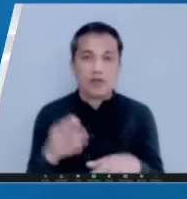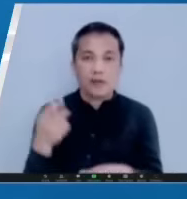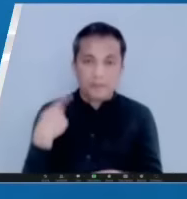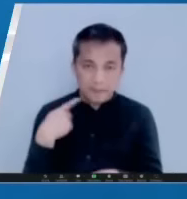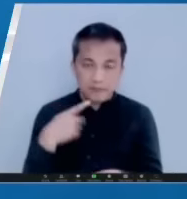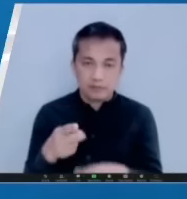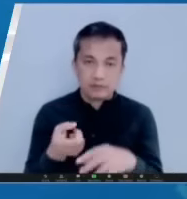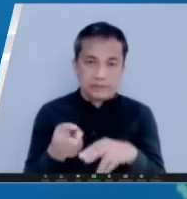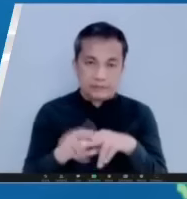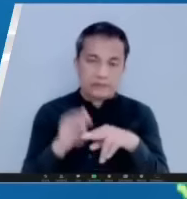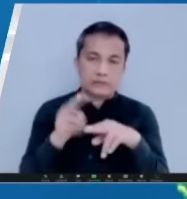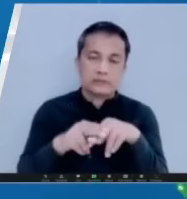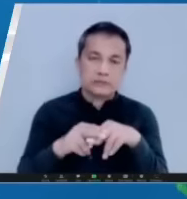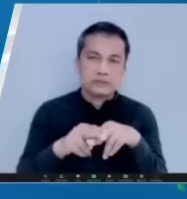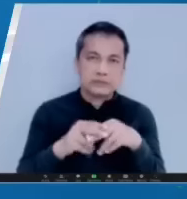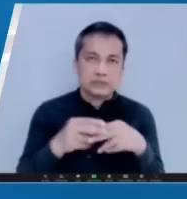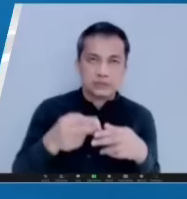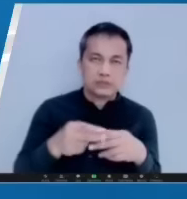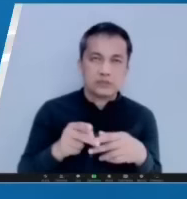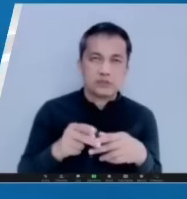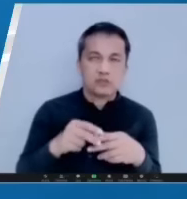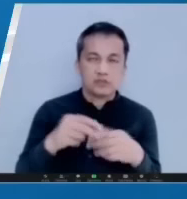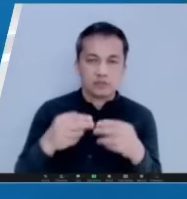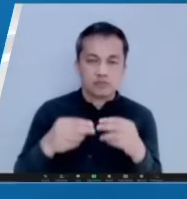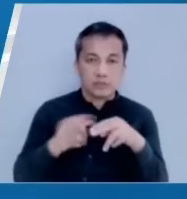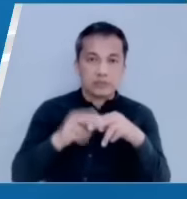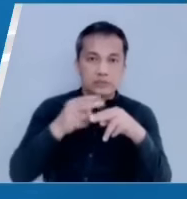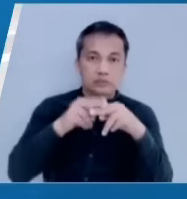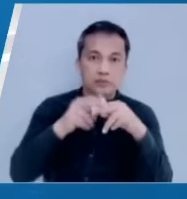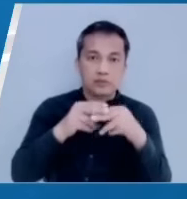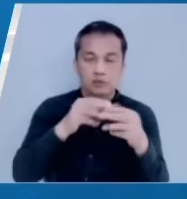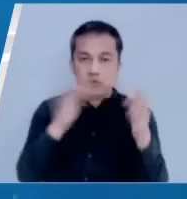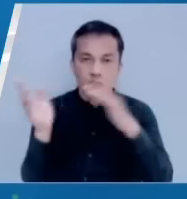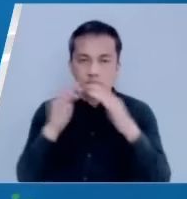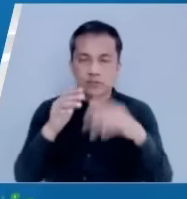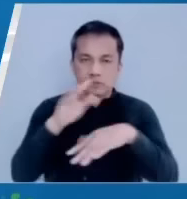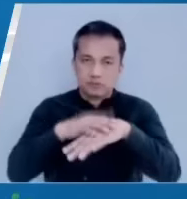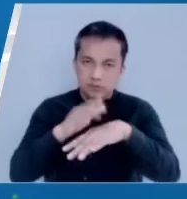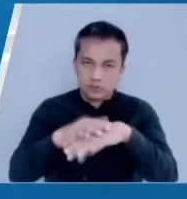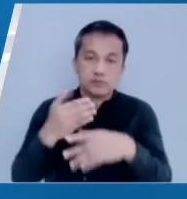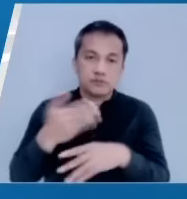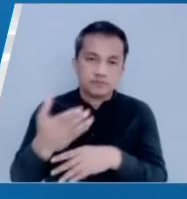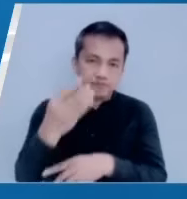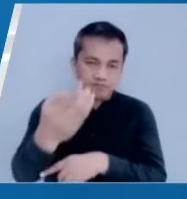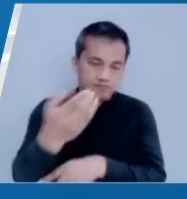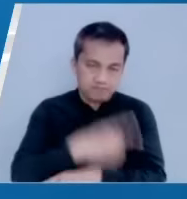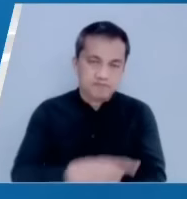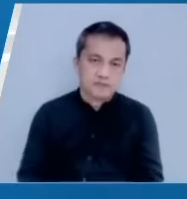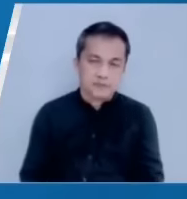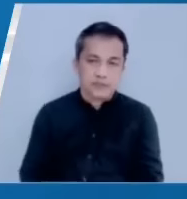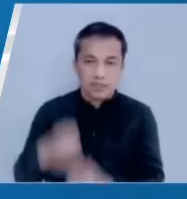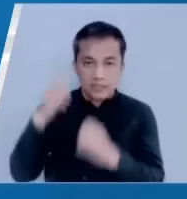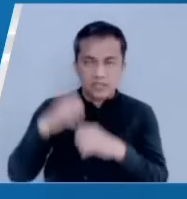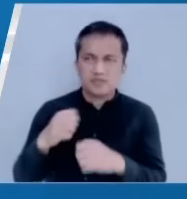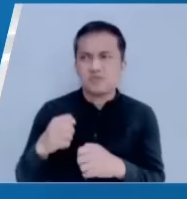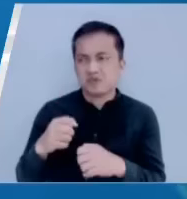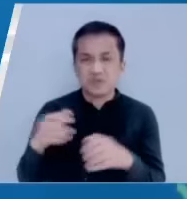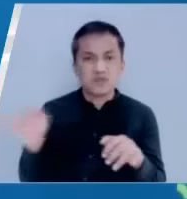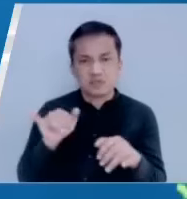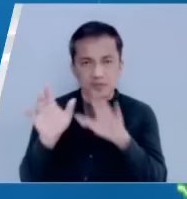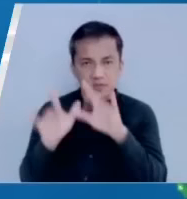pa yung itataas nila na wind signal sa mga susunod na araw. Inaasahan din po natin yung mga pag-ulan sa Bicol Region, dito rin po sa